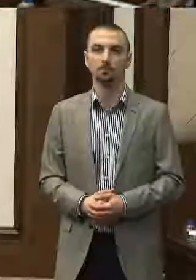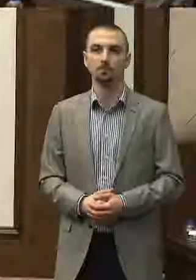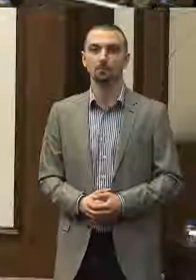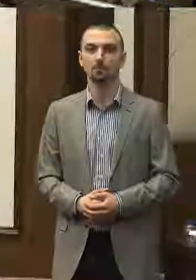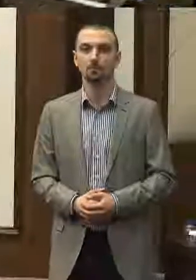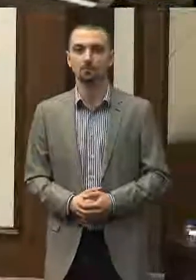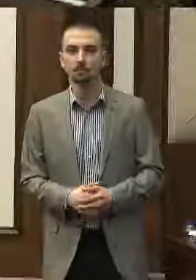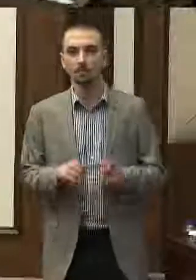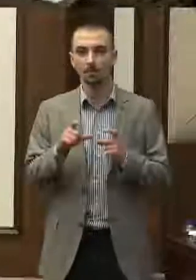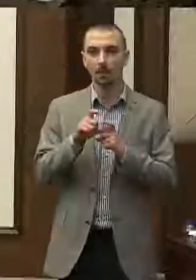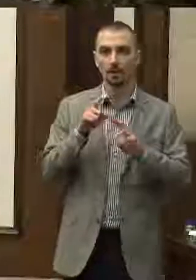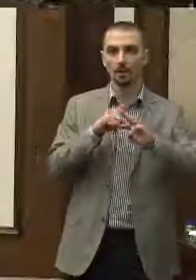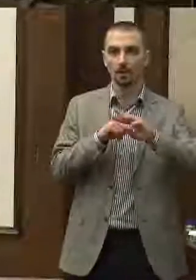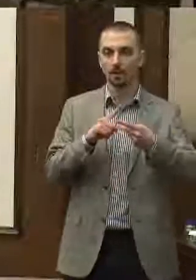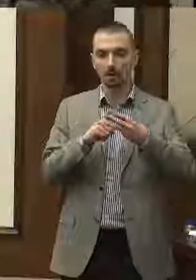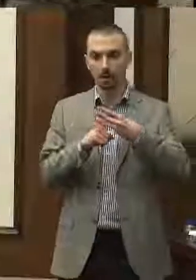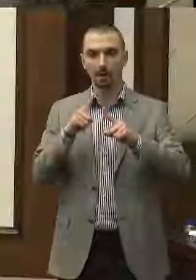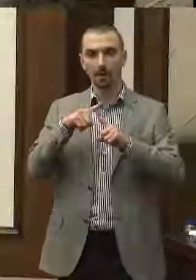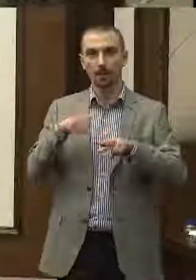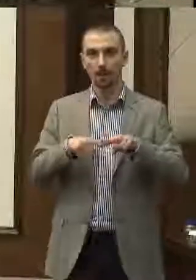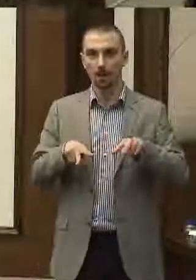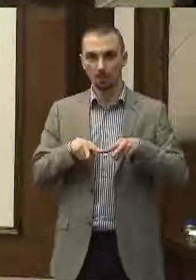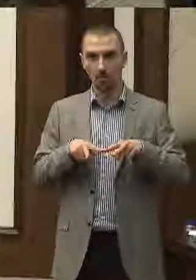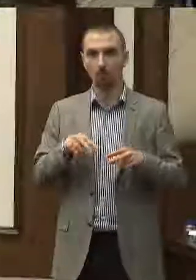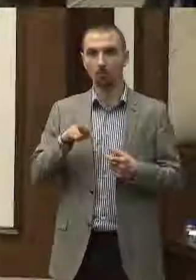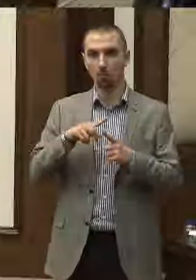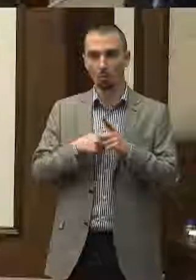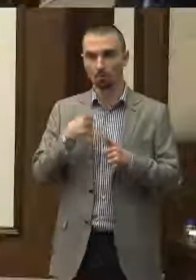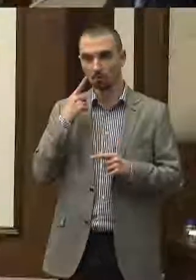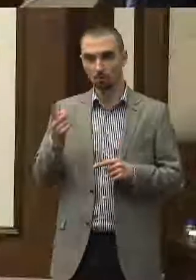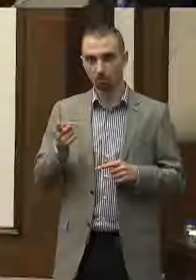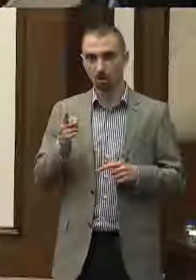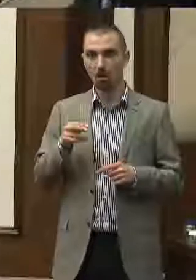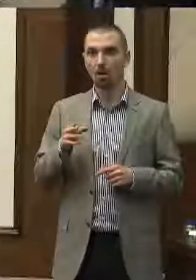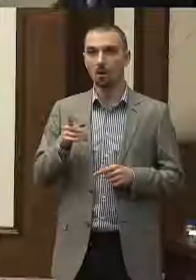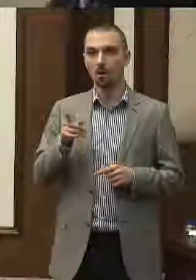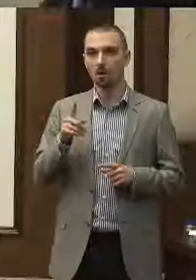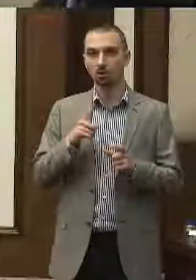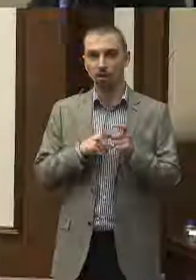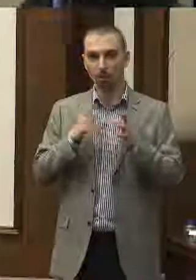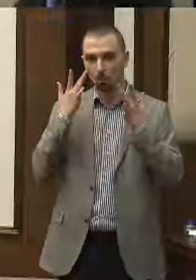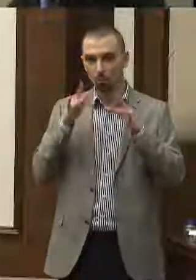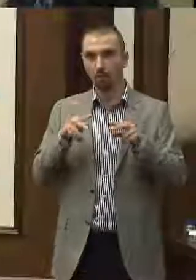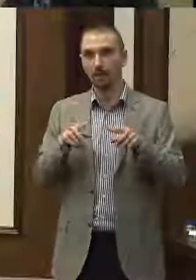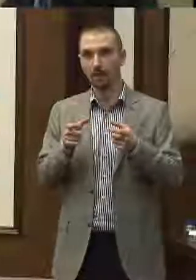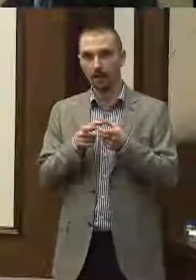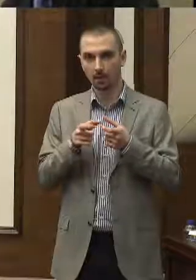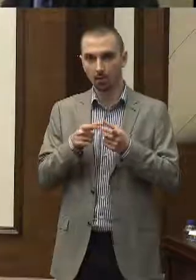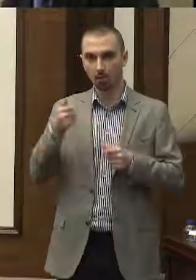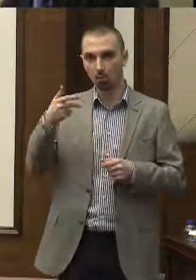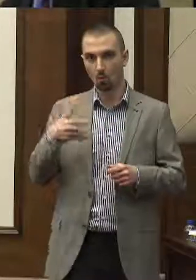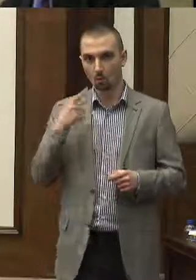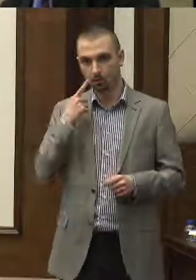GETAM projesini ortak yaptığımız Büyükçekmece Çevre, Kültür, Turizm ve Eğitim Derneği